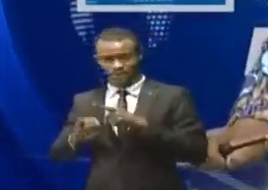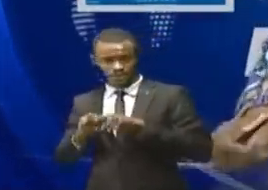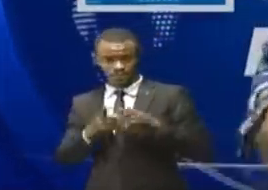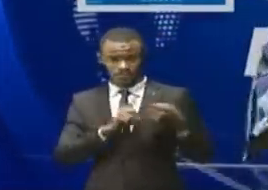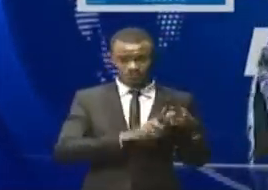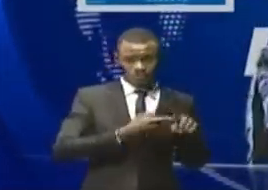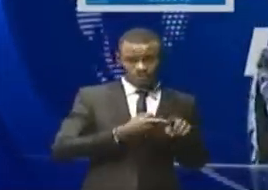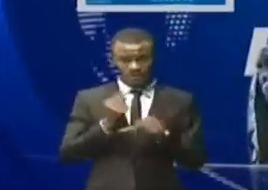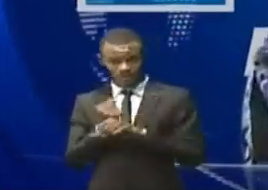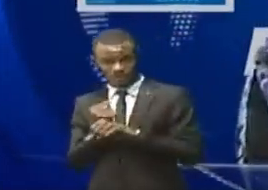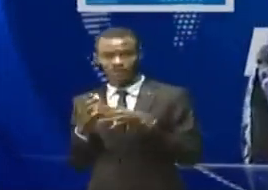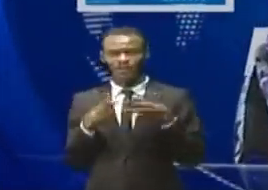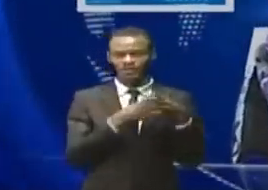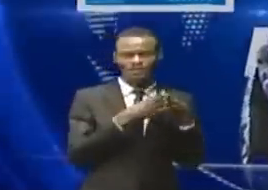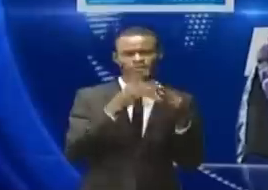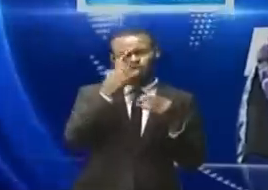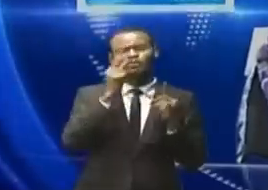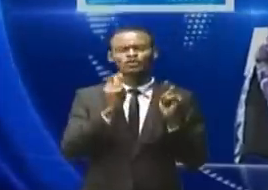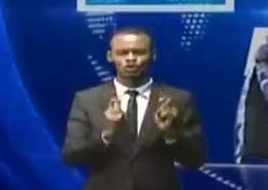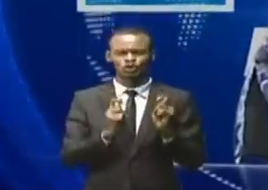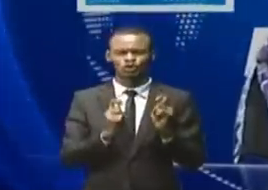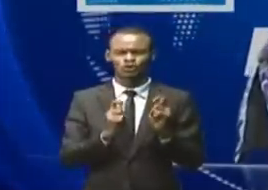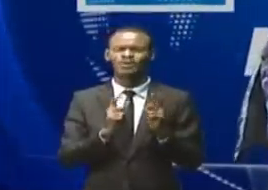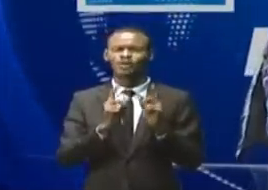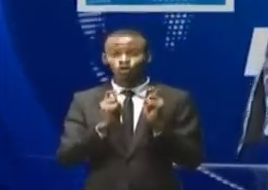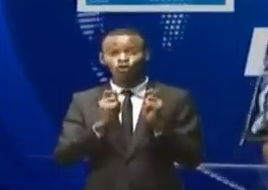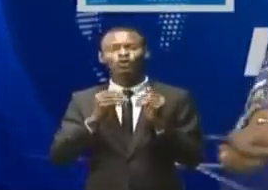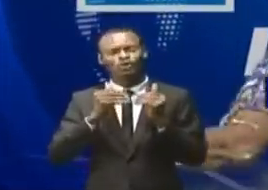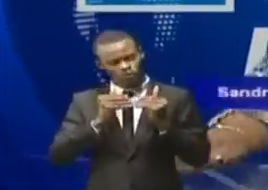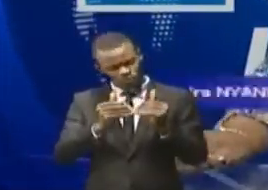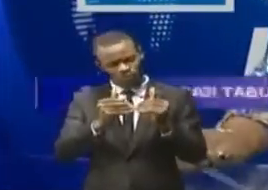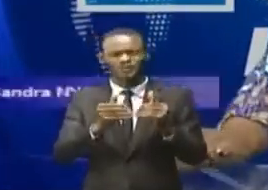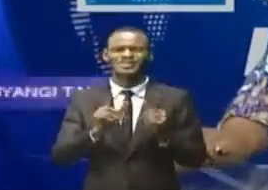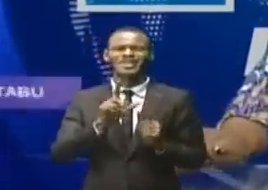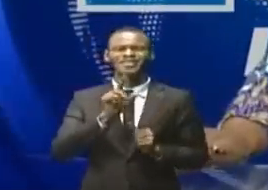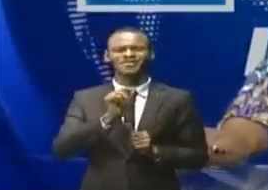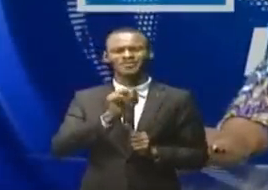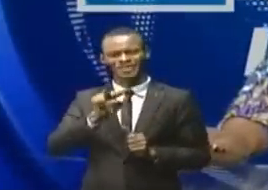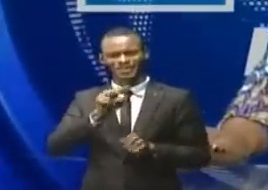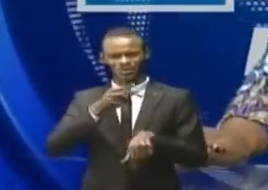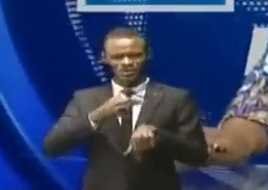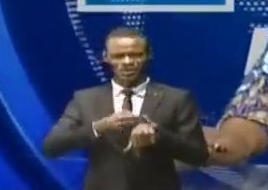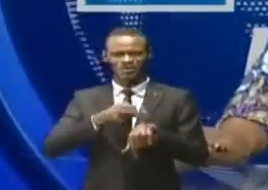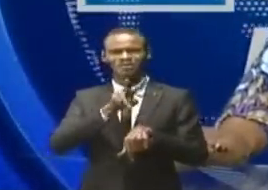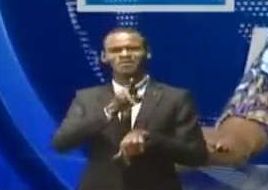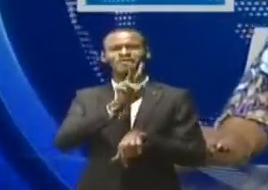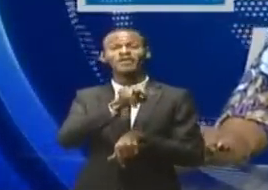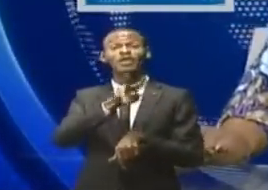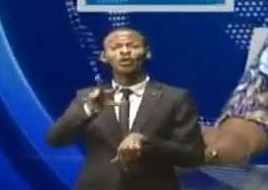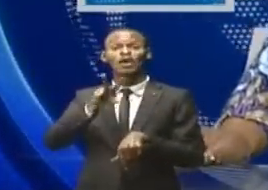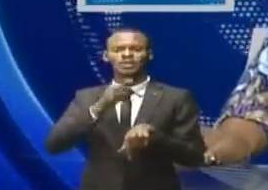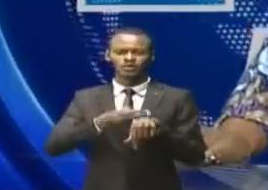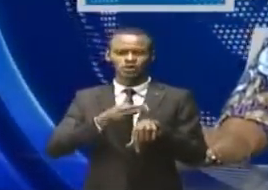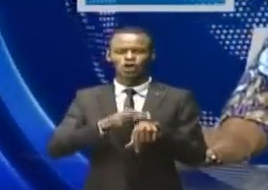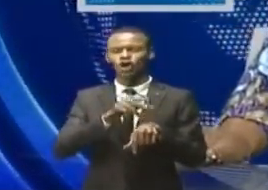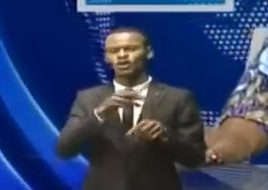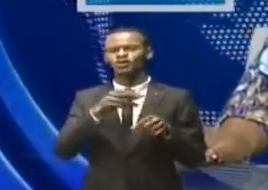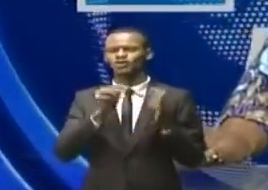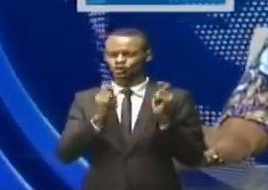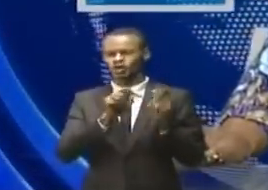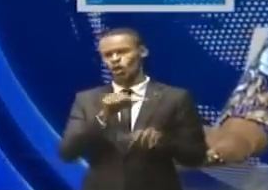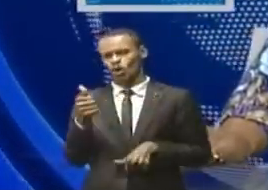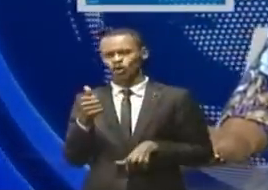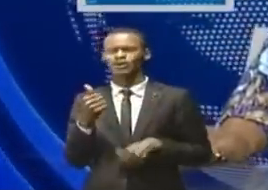à la rédaction de ce journal. L'actualité continue sur nos antennes retrouvées à 23h, Titi Samba, demain 20h, Patrick